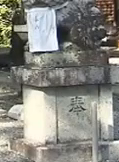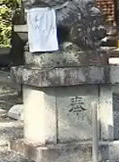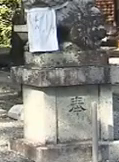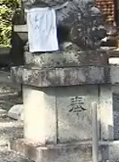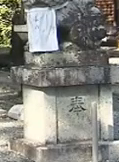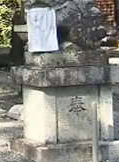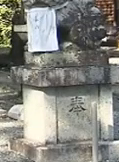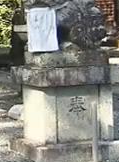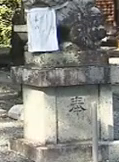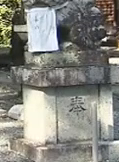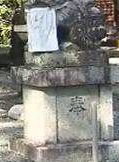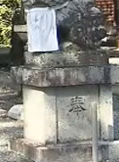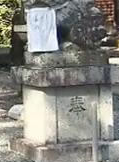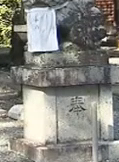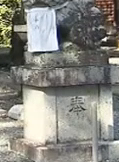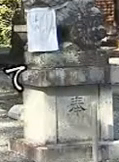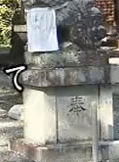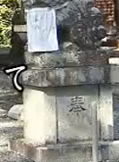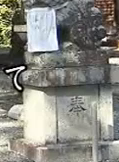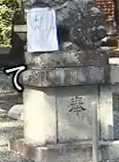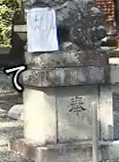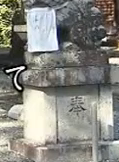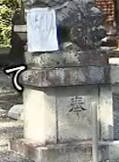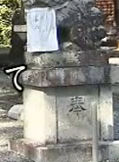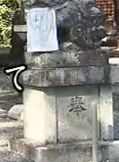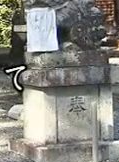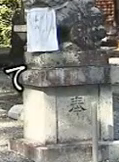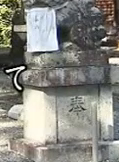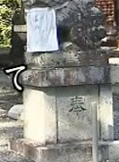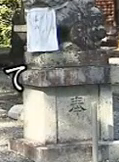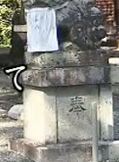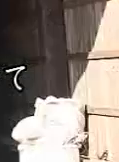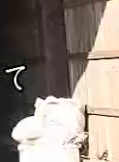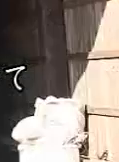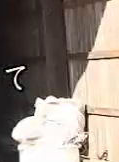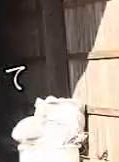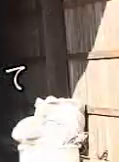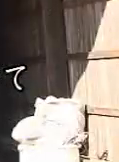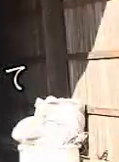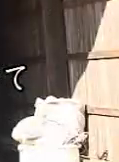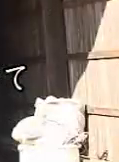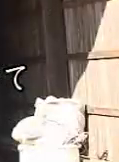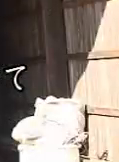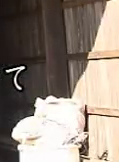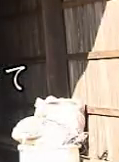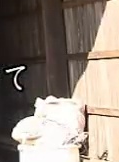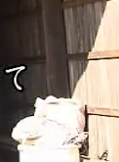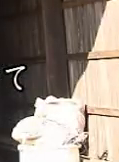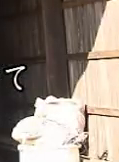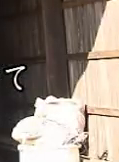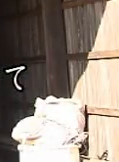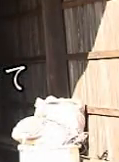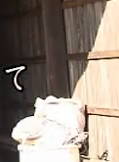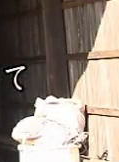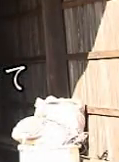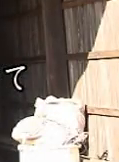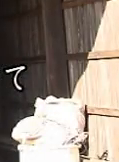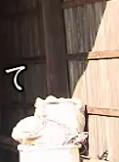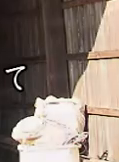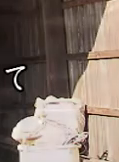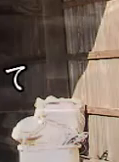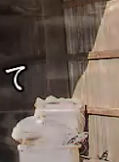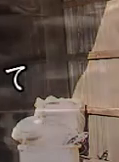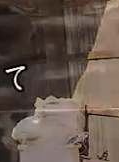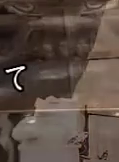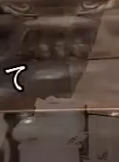摂津の神に任ぜられた際、この地に近江の国日吉神社の分霊を勧請して社殿を建立